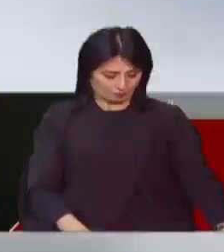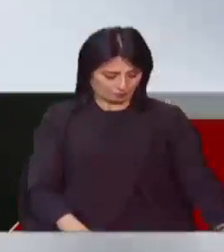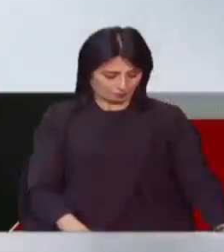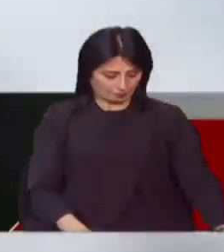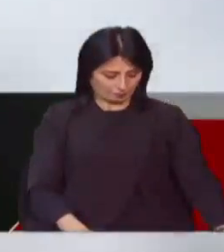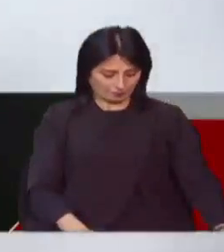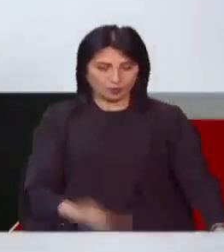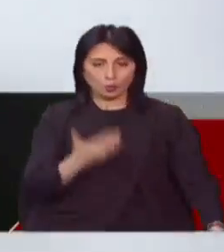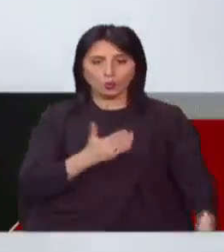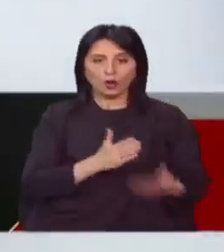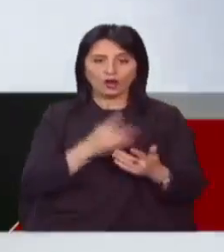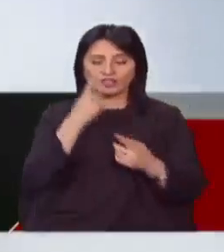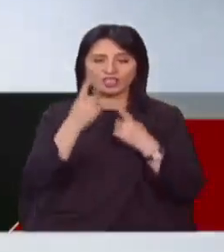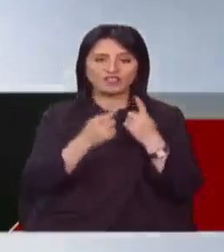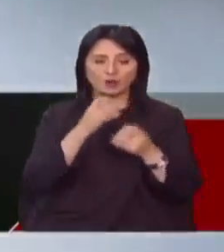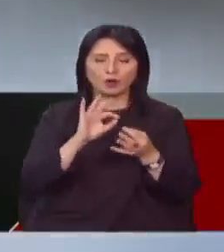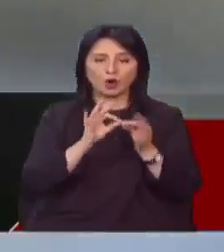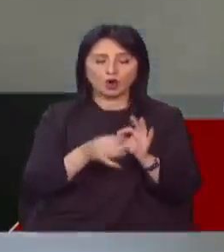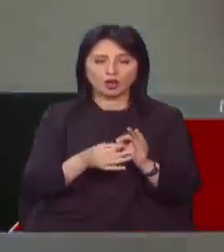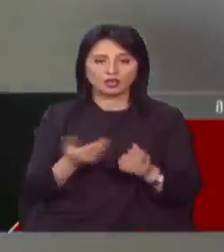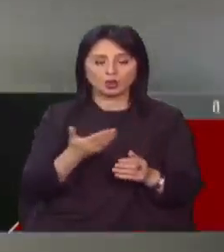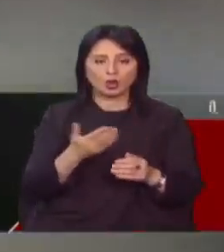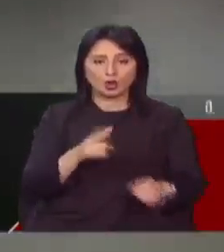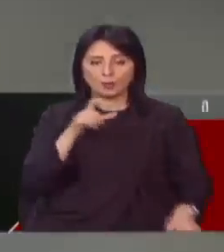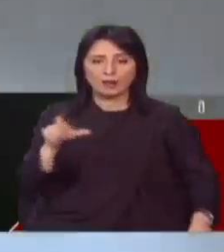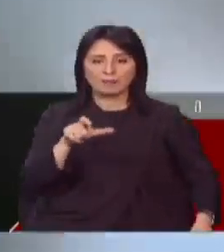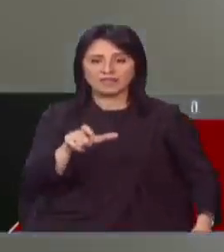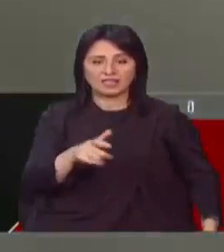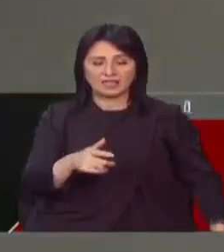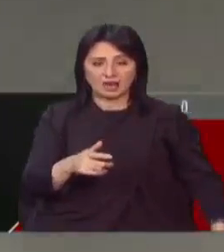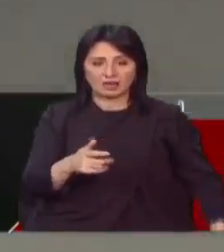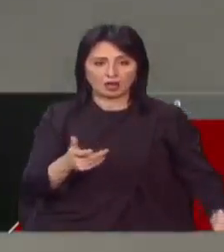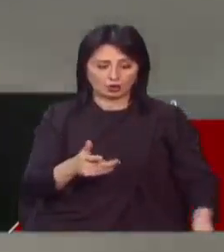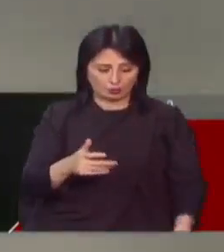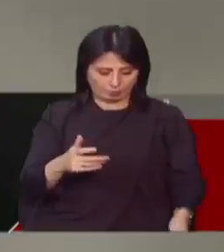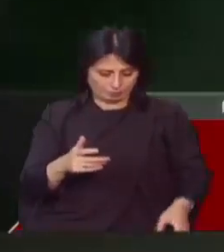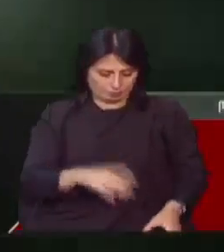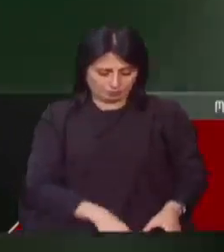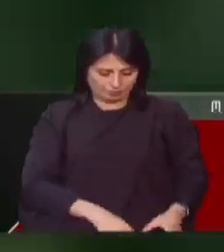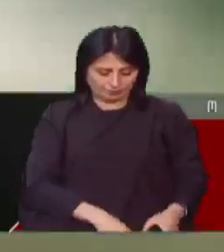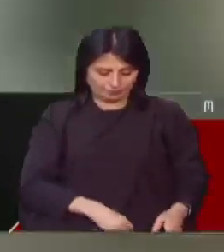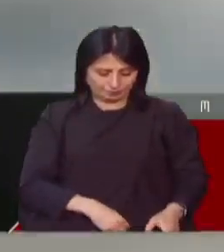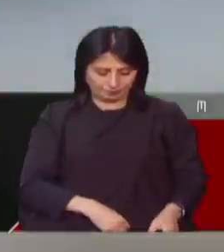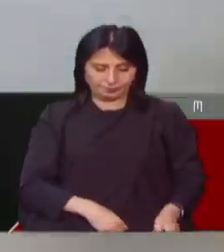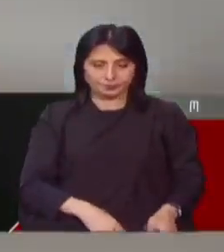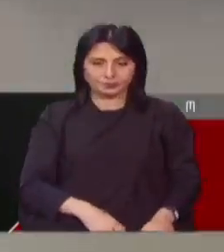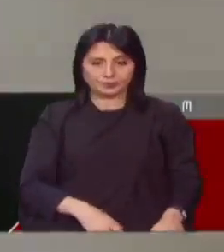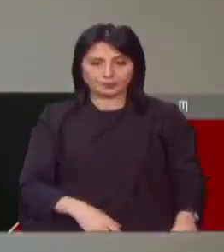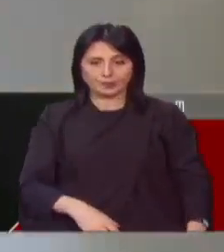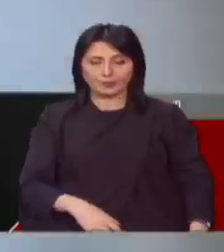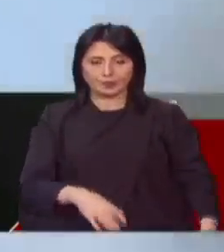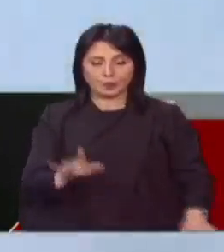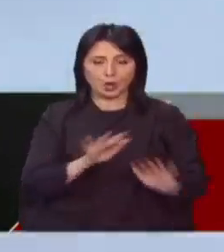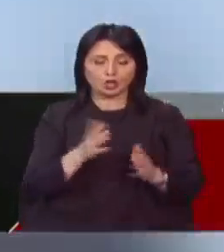ბატონო სერგი, თუ გაქვთ ინფორმაცია კონკრეტულად რომელი მდინარეების ადიდებამ გამოიწვია ესეთი პროცესები